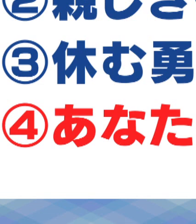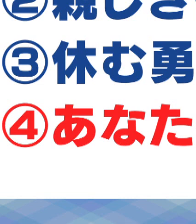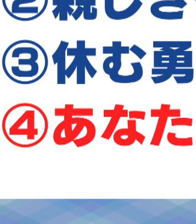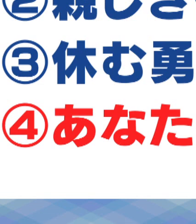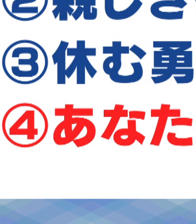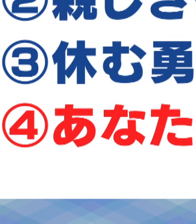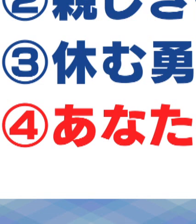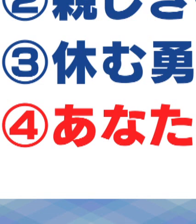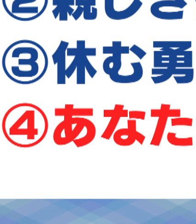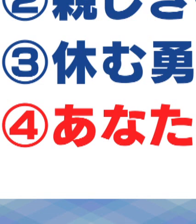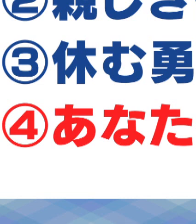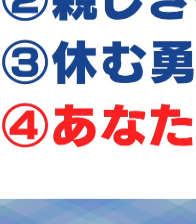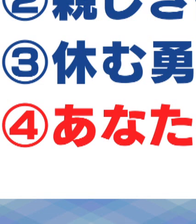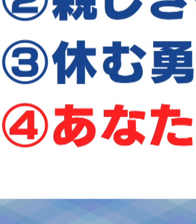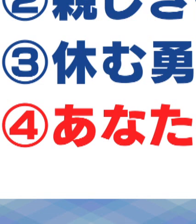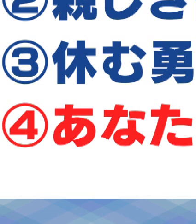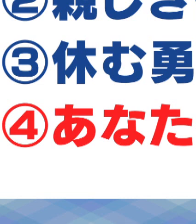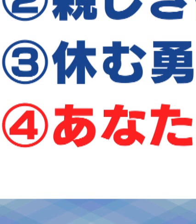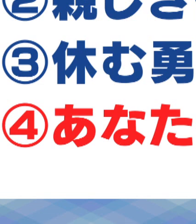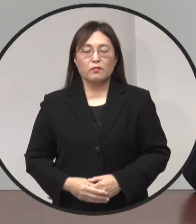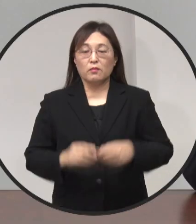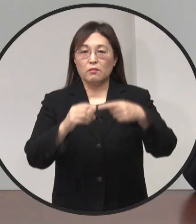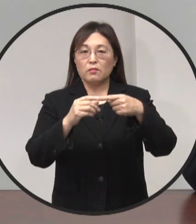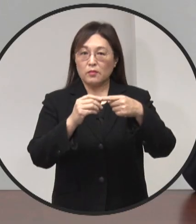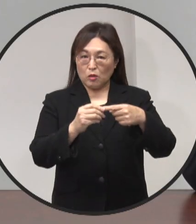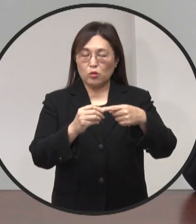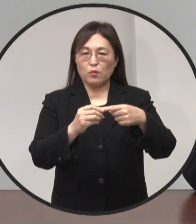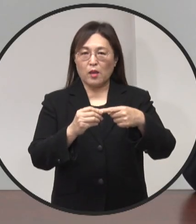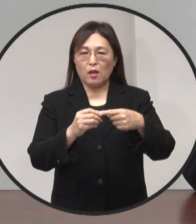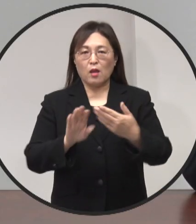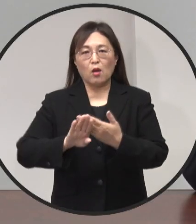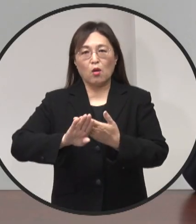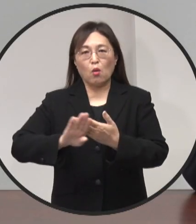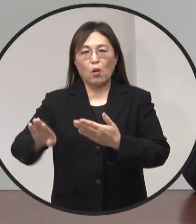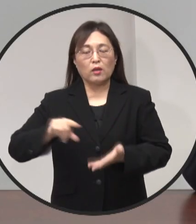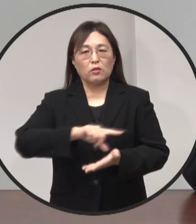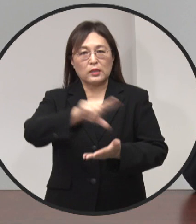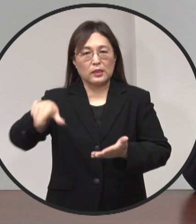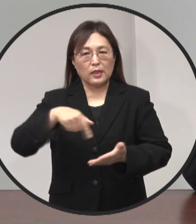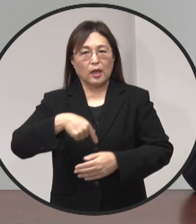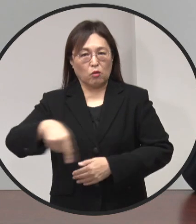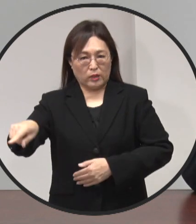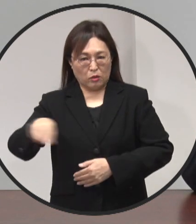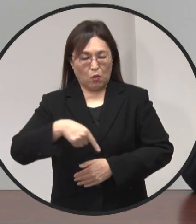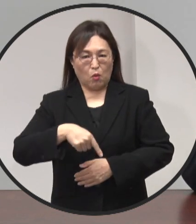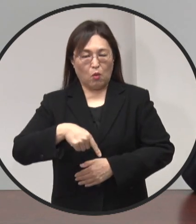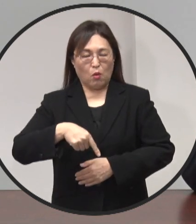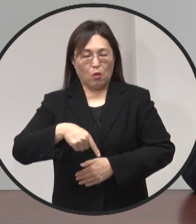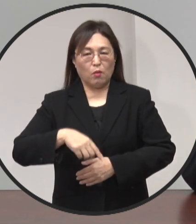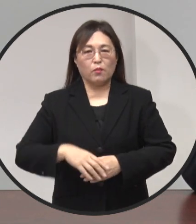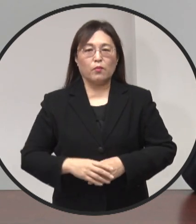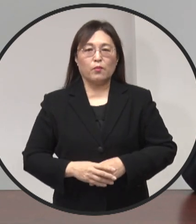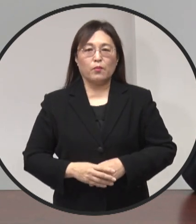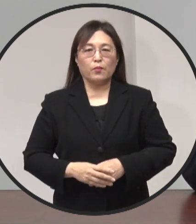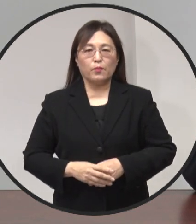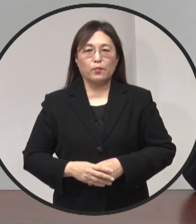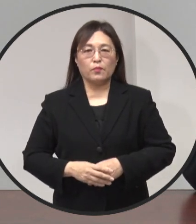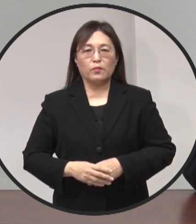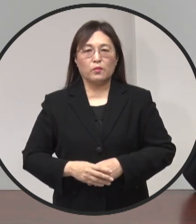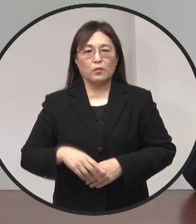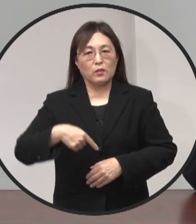がみんなを守るです一つ目の他の地域への医療についてです